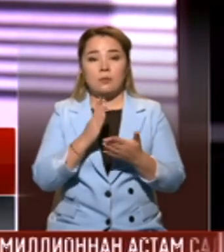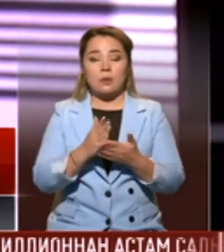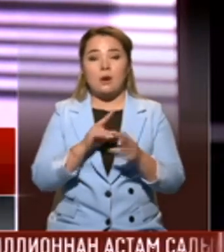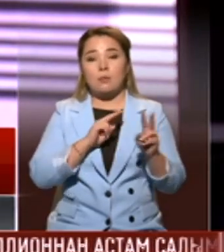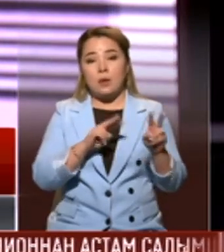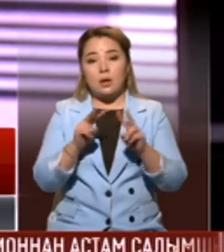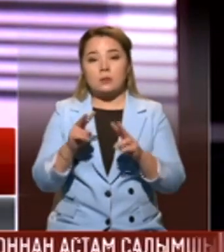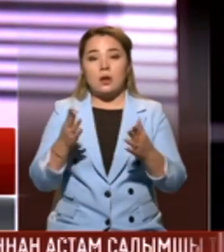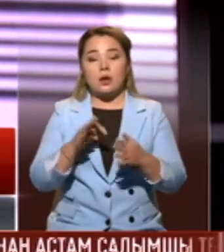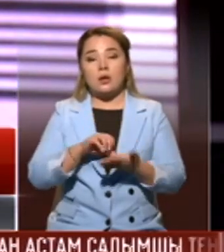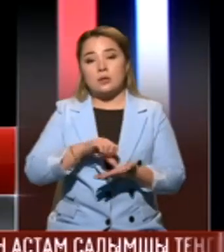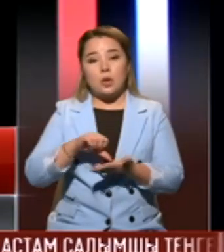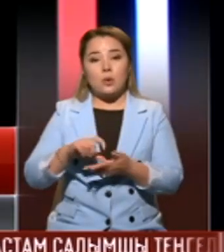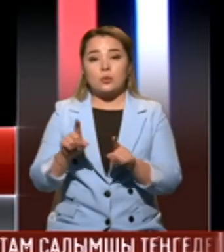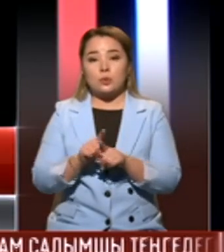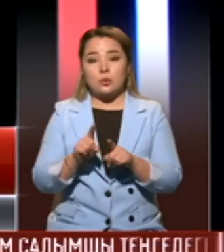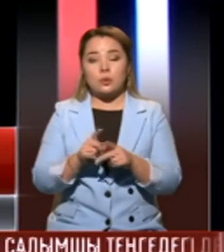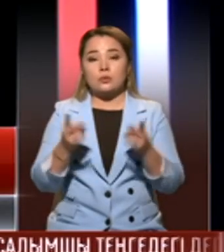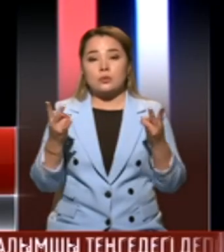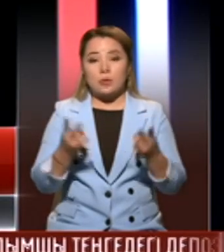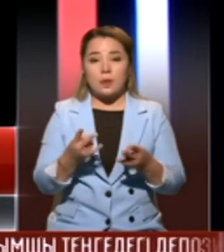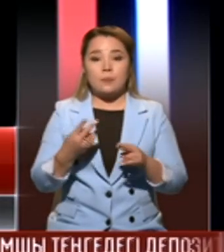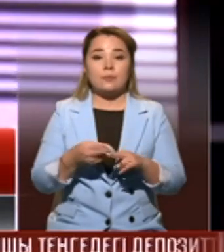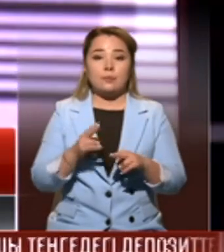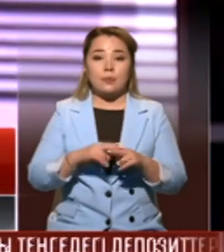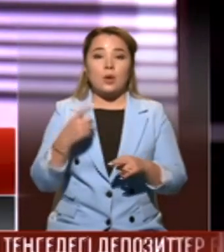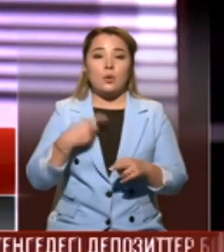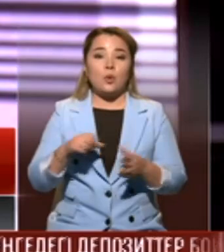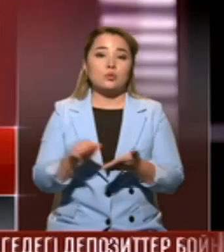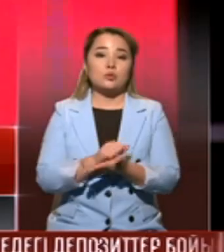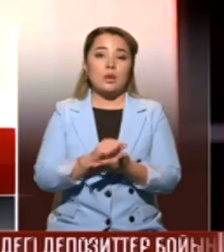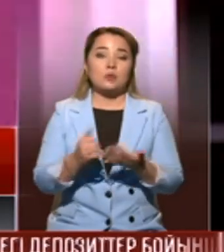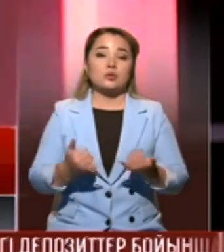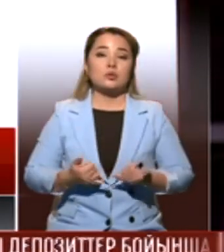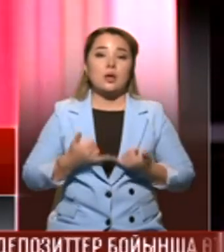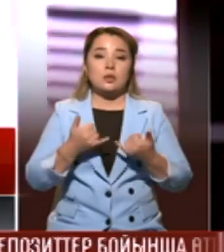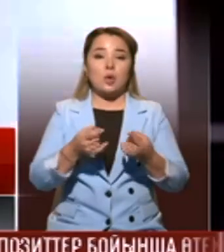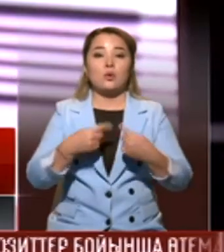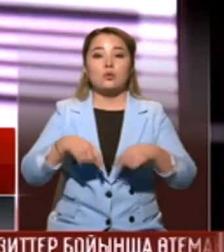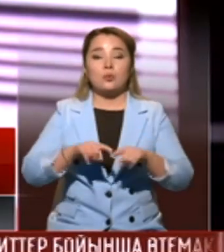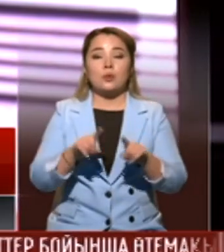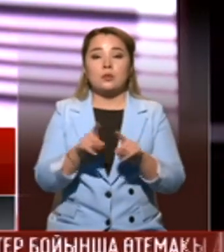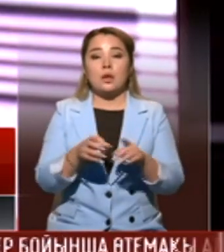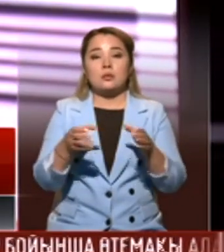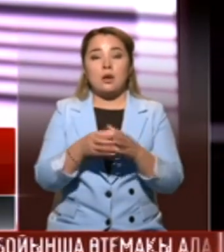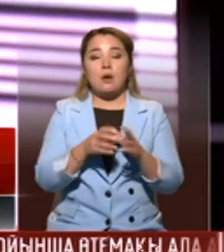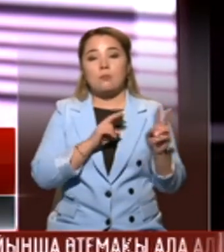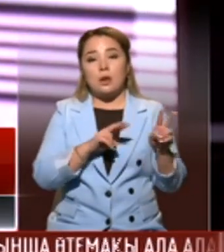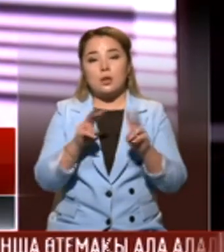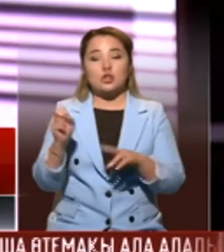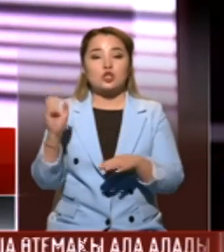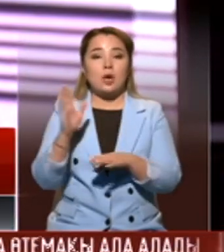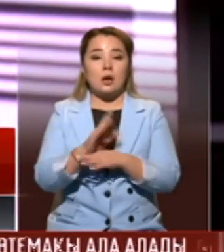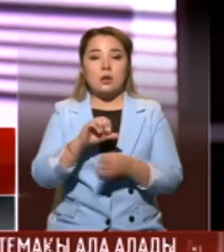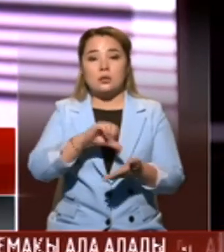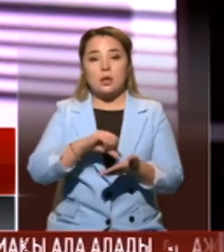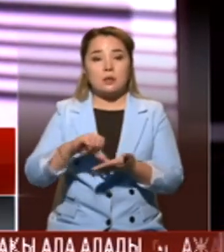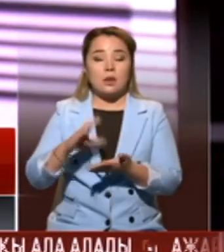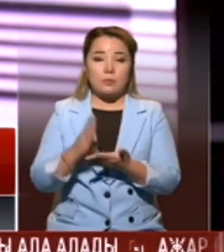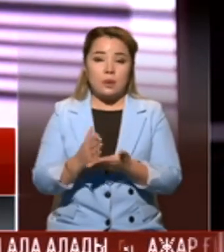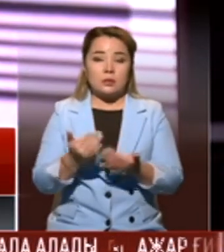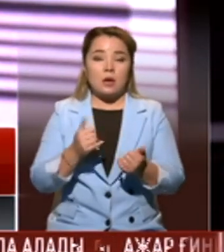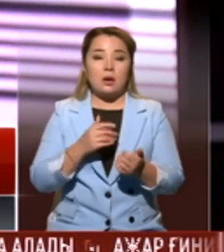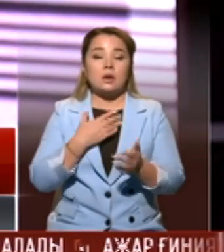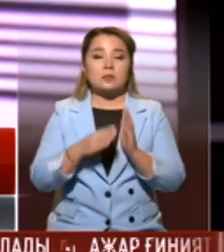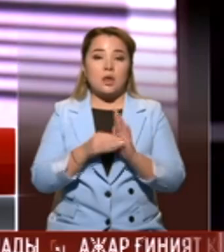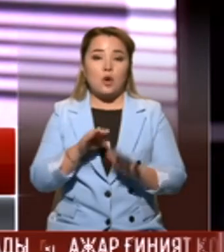қалай байқаушы болу үшін? Байқаушы болу үшін жаңағы өзінің құжатын ұсынатын ұйымдар, бақылаушылықты атқаратын ұйымдардың жарғысында болу керек. сайлау